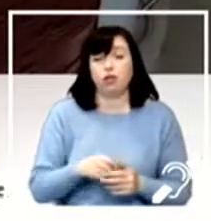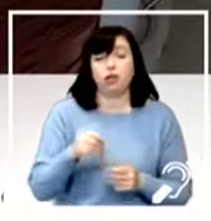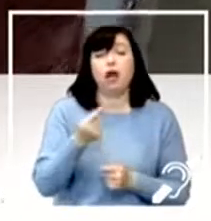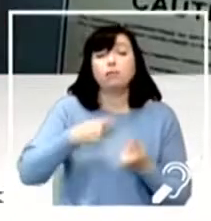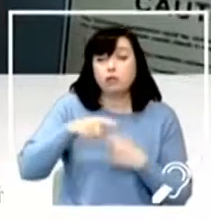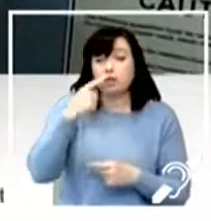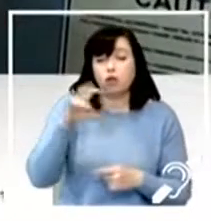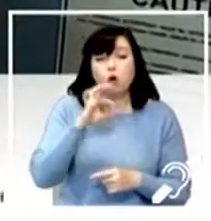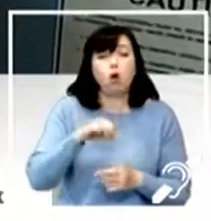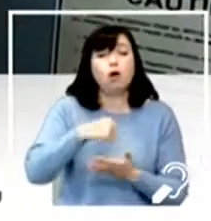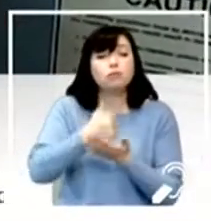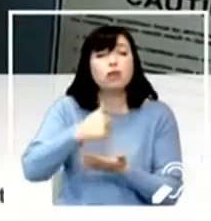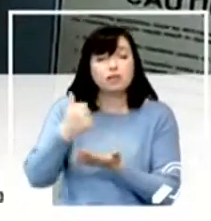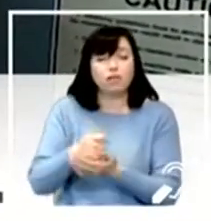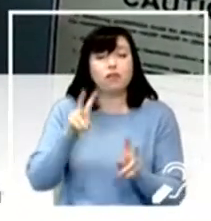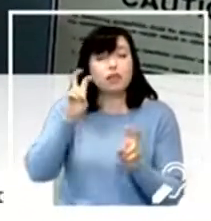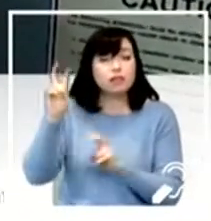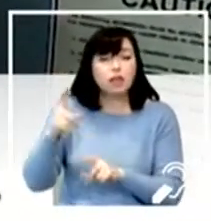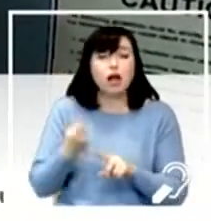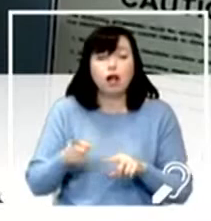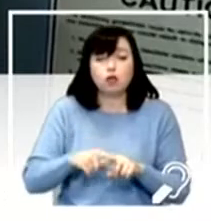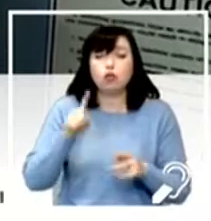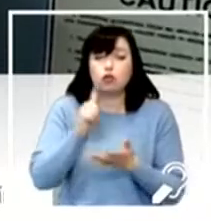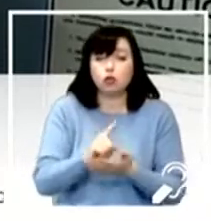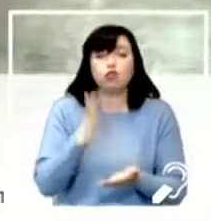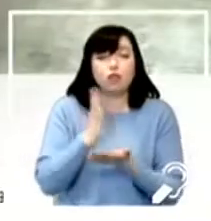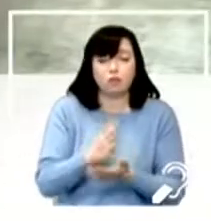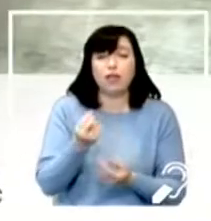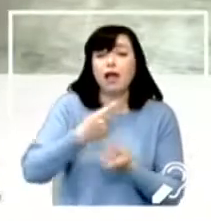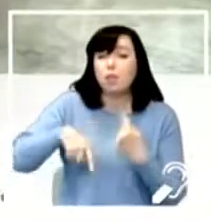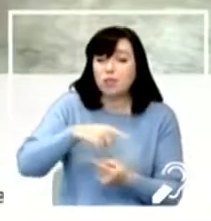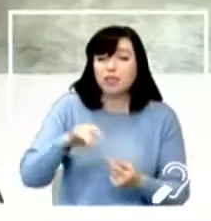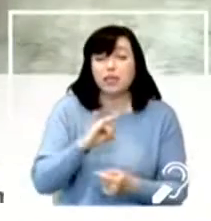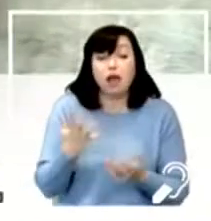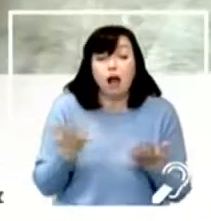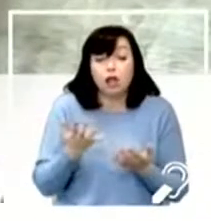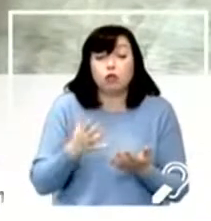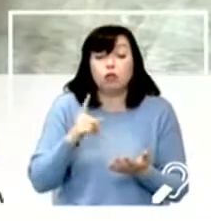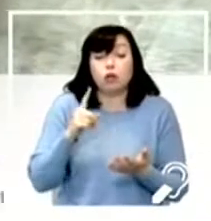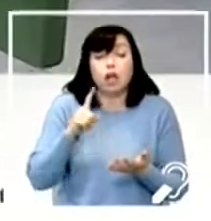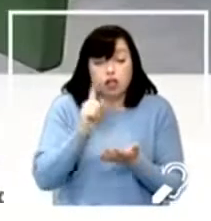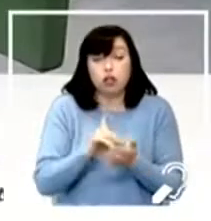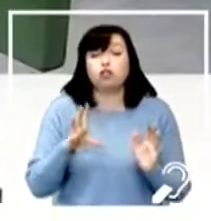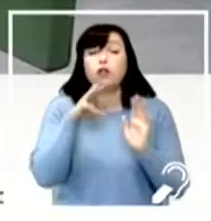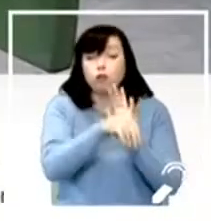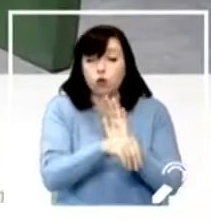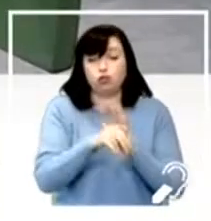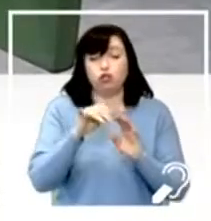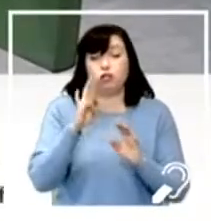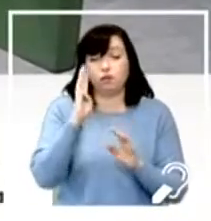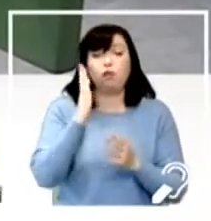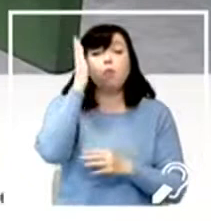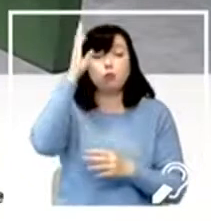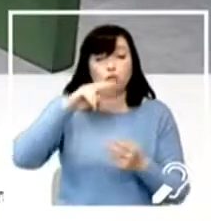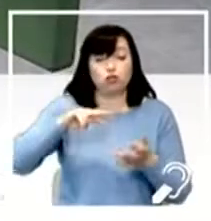despre prioritățile de care ar trebui să beneficieze mediul de afaceri și care, potrivit lor, ar trebui să se regăsească în strategie de